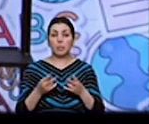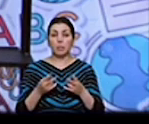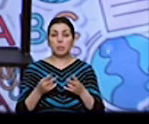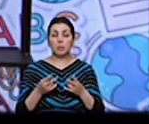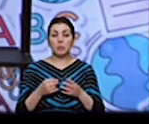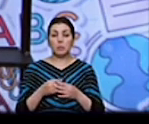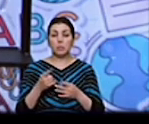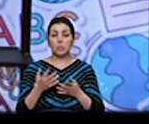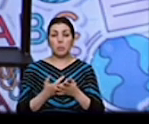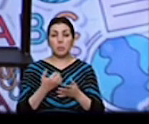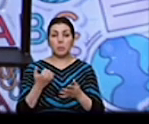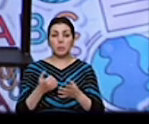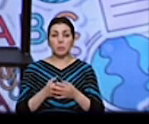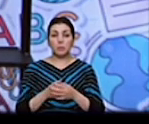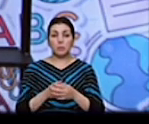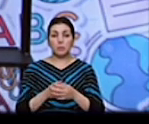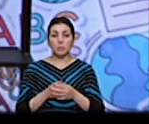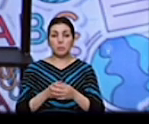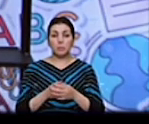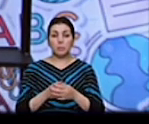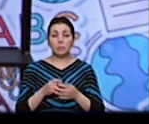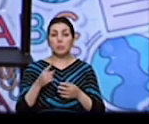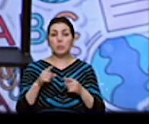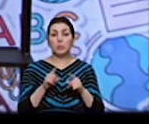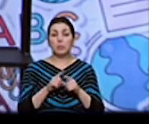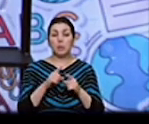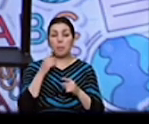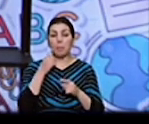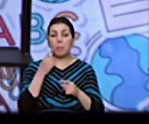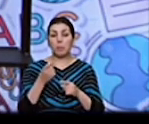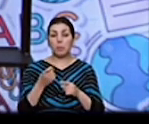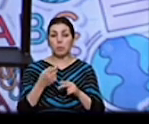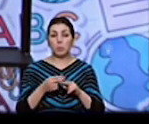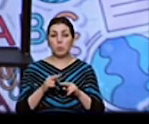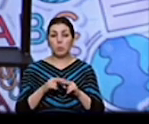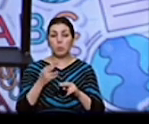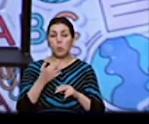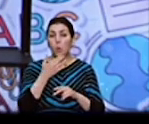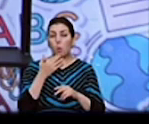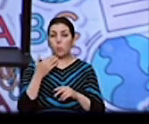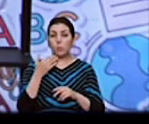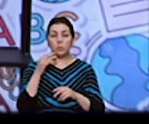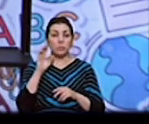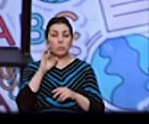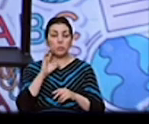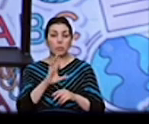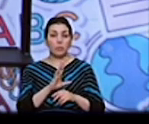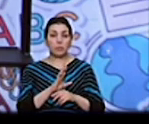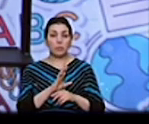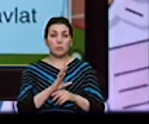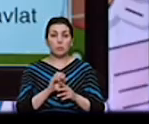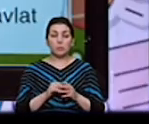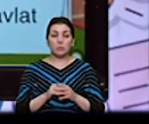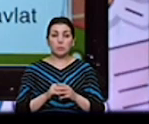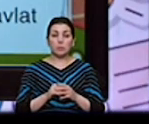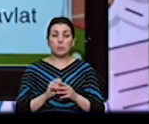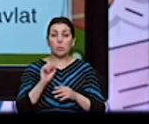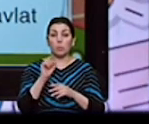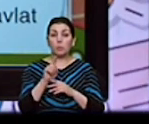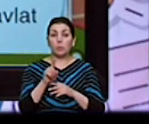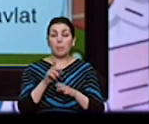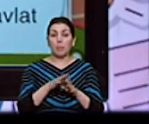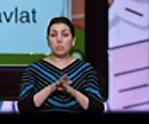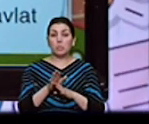kerakligini topasiz. Siz bunday ma'lumotlarni ko'p marotaba eshitgansiz.